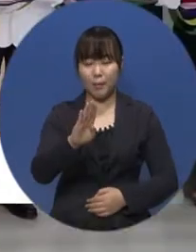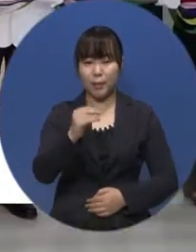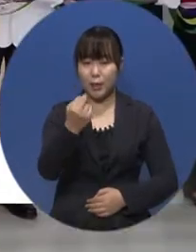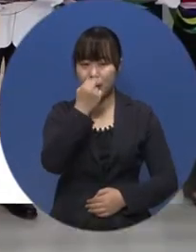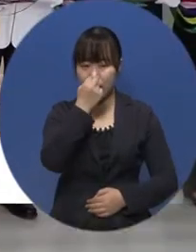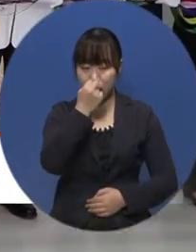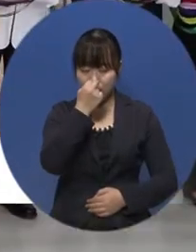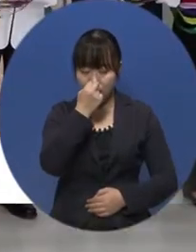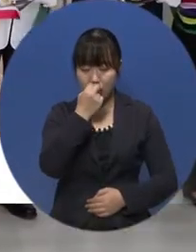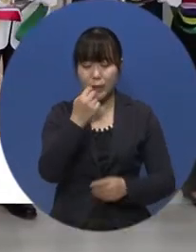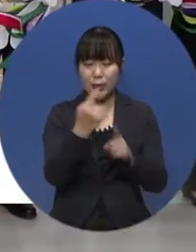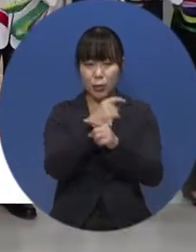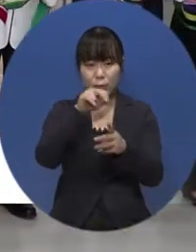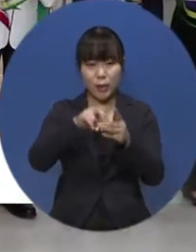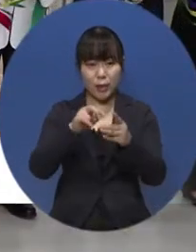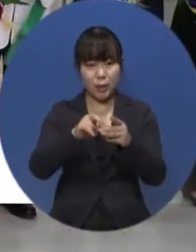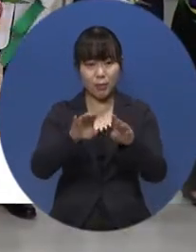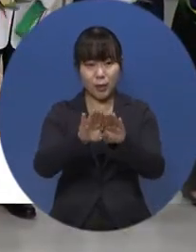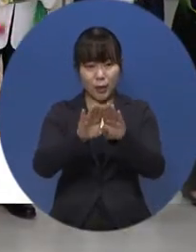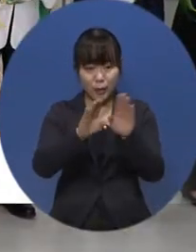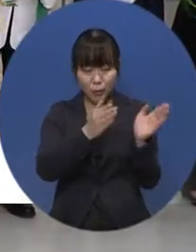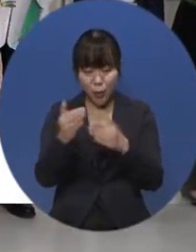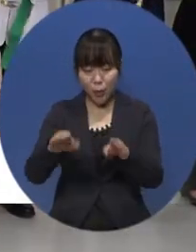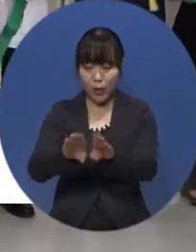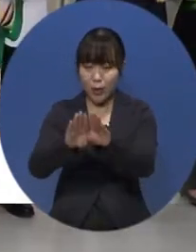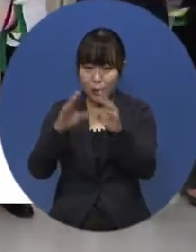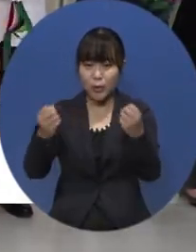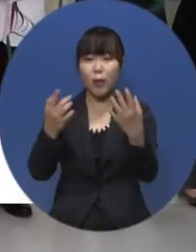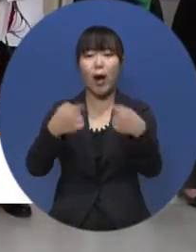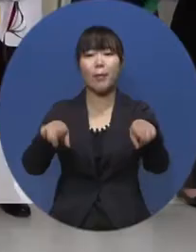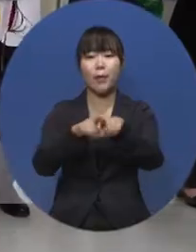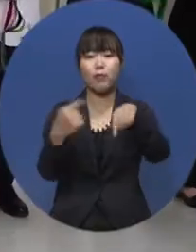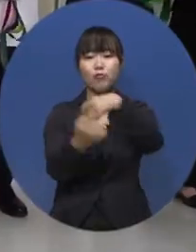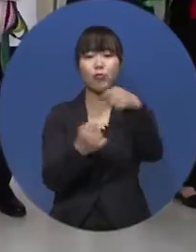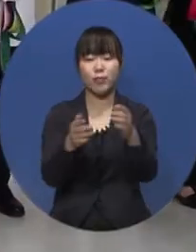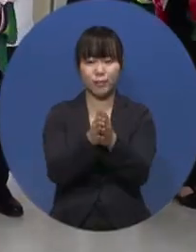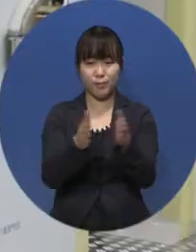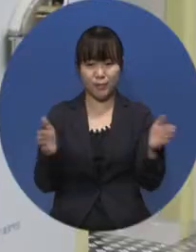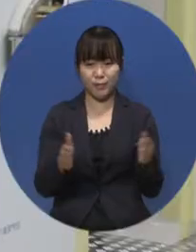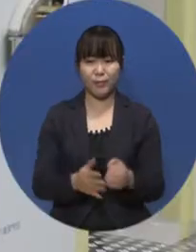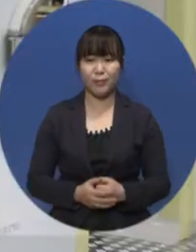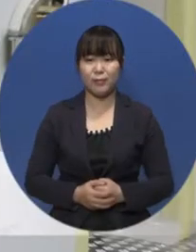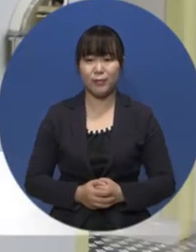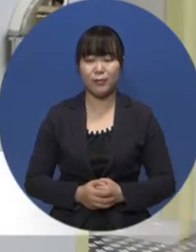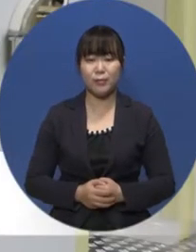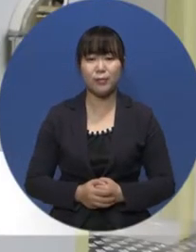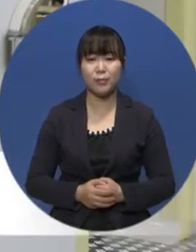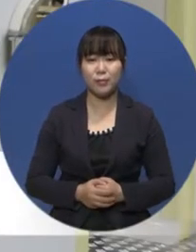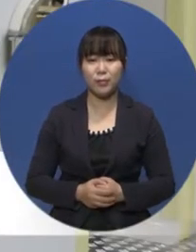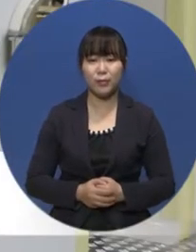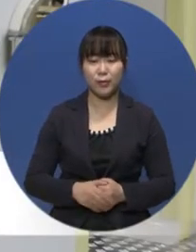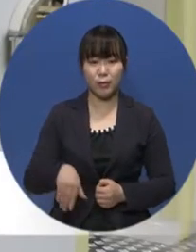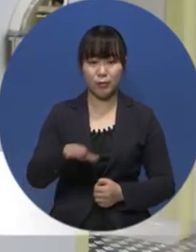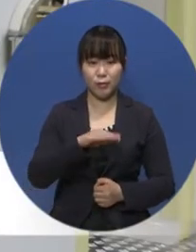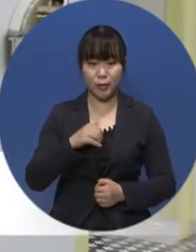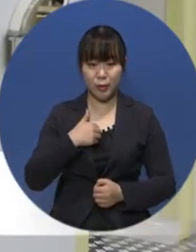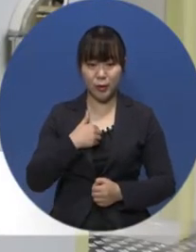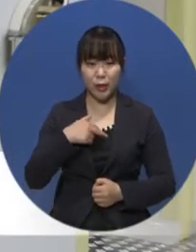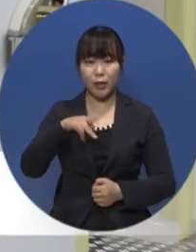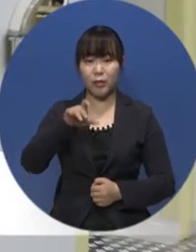고압산소치료센터를 마련하고 개소식과 함께 운영에 들어갔기 때문입니다. 저희